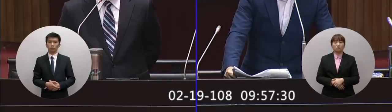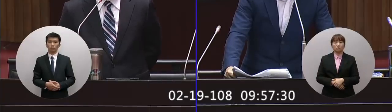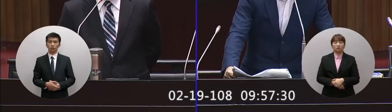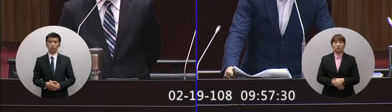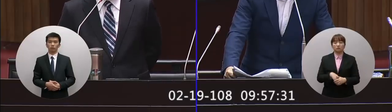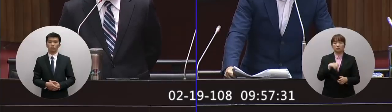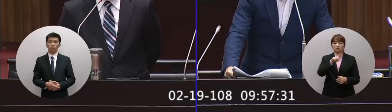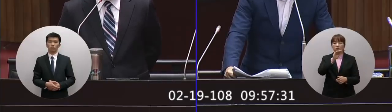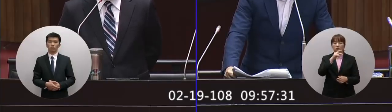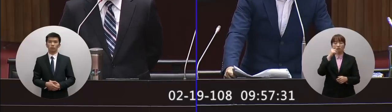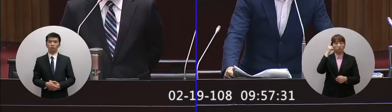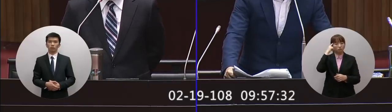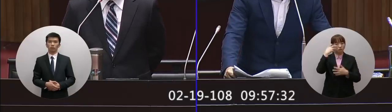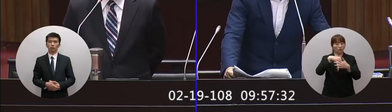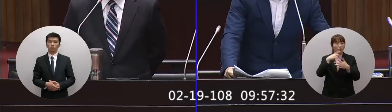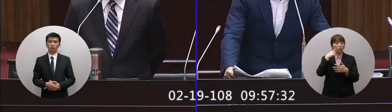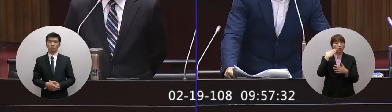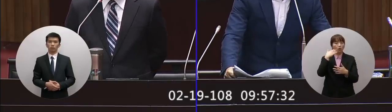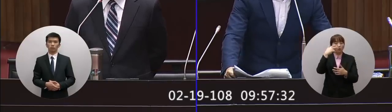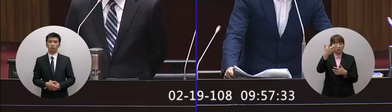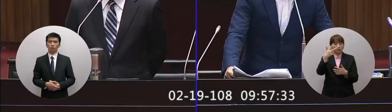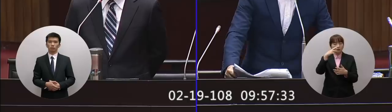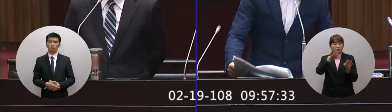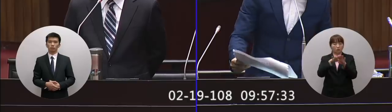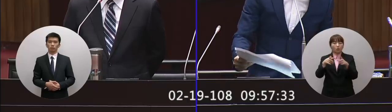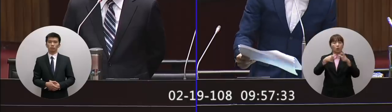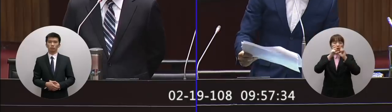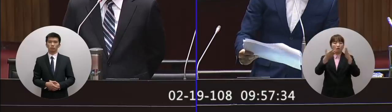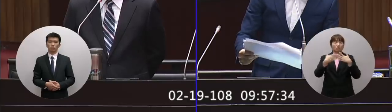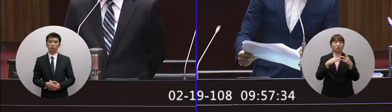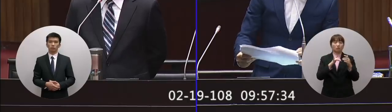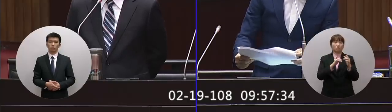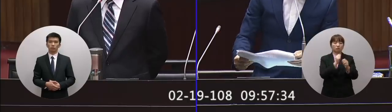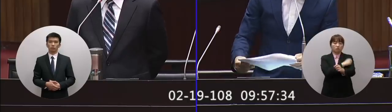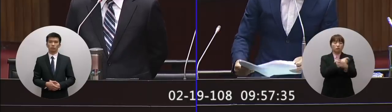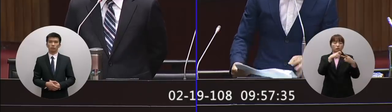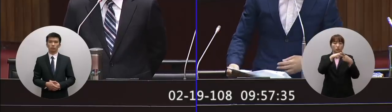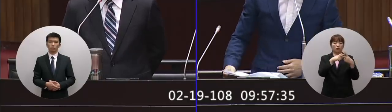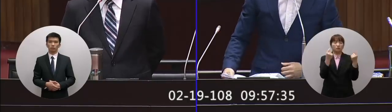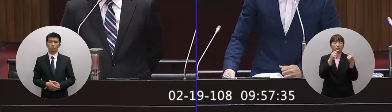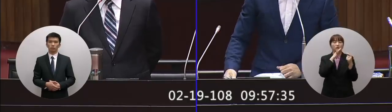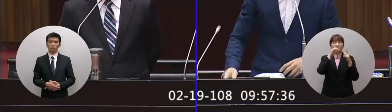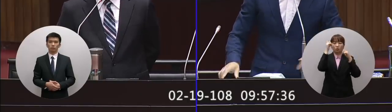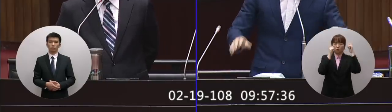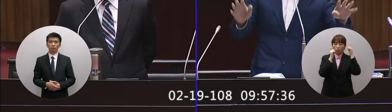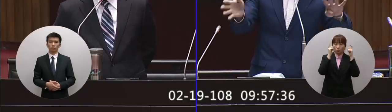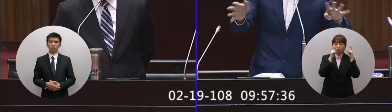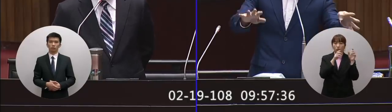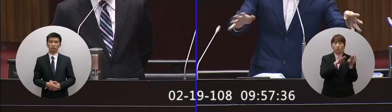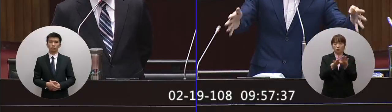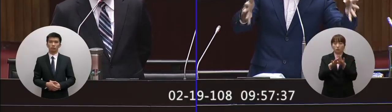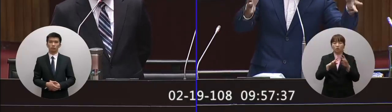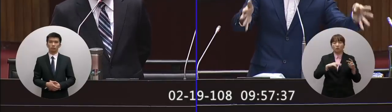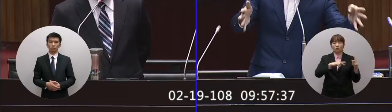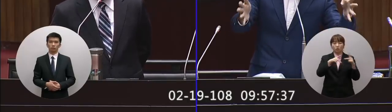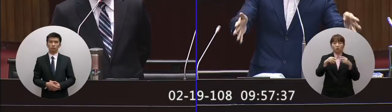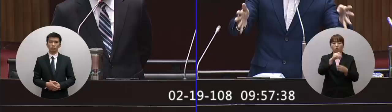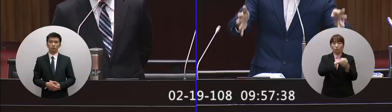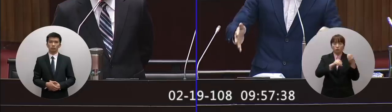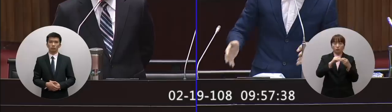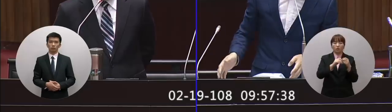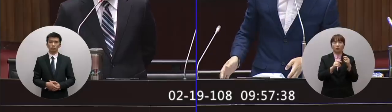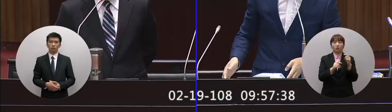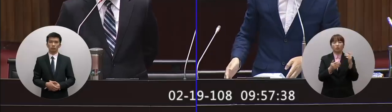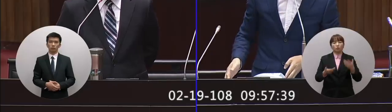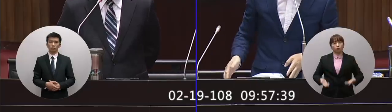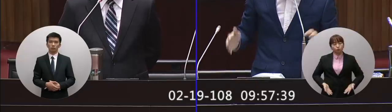院长有没有考量七天假还回来？除了农历春节你可以调整假期，让它比较完整